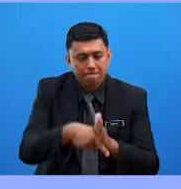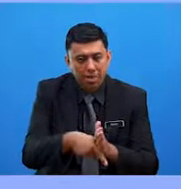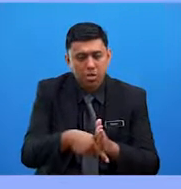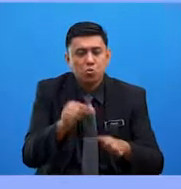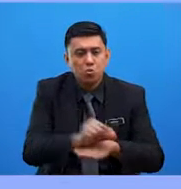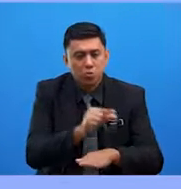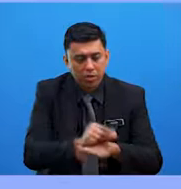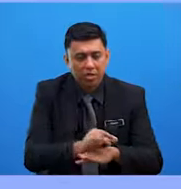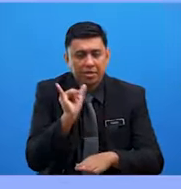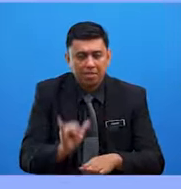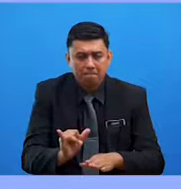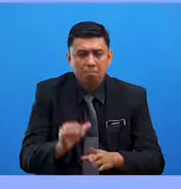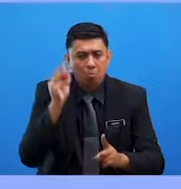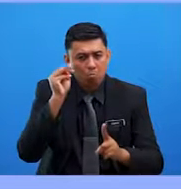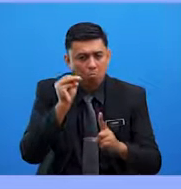bermotifkan keuntungan.